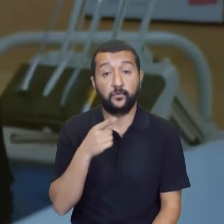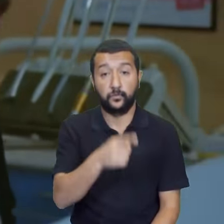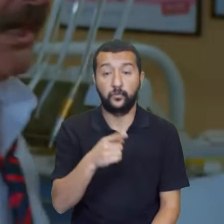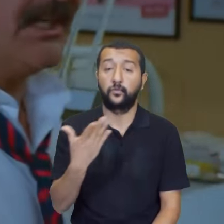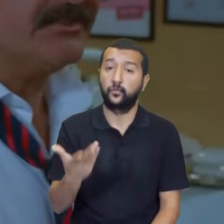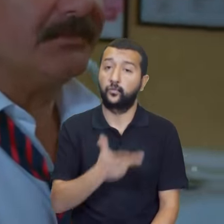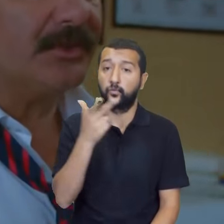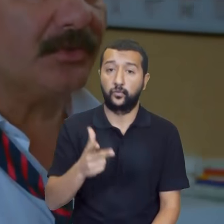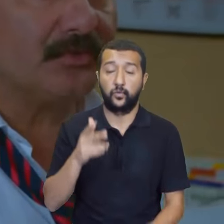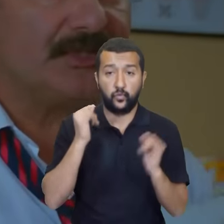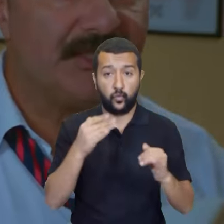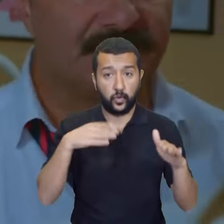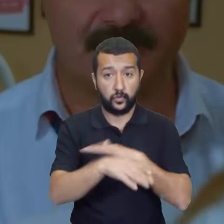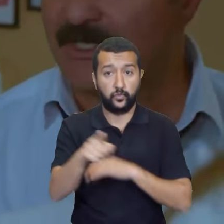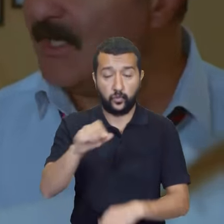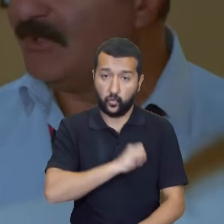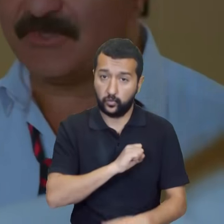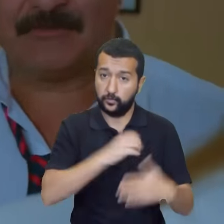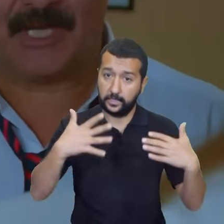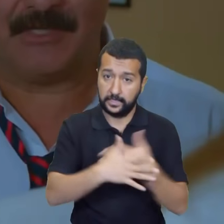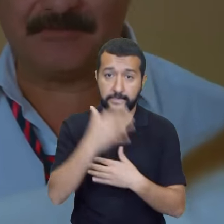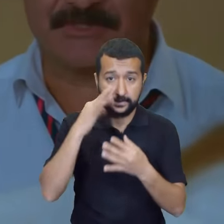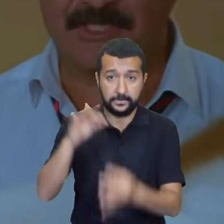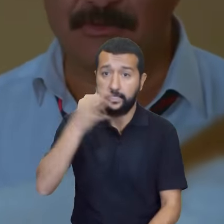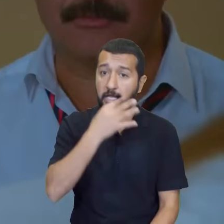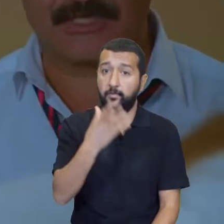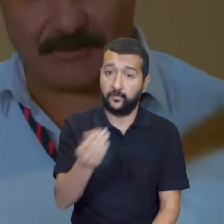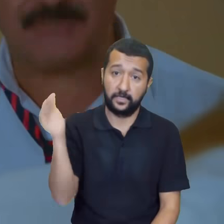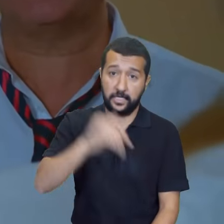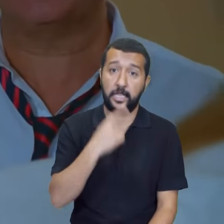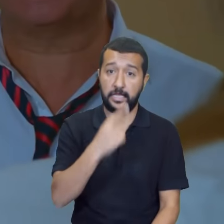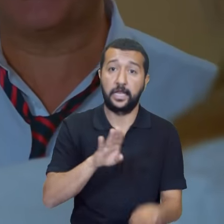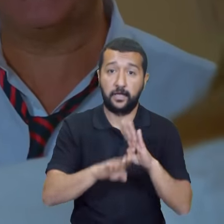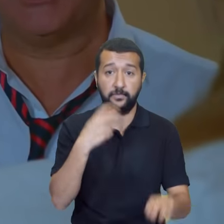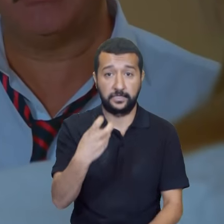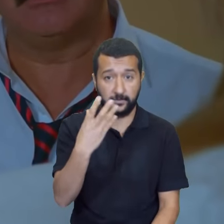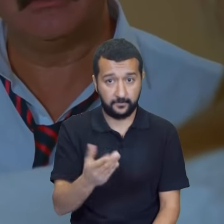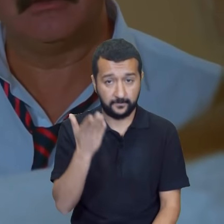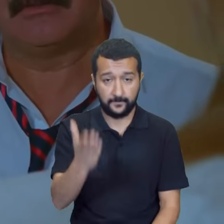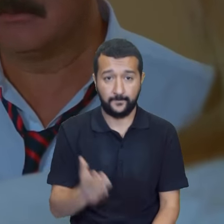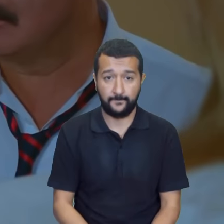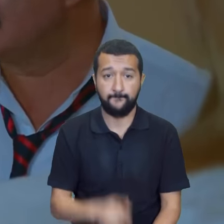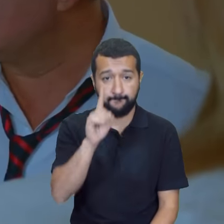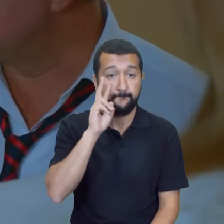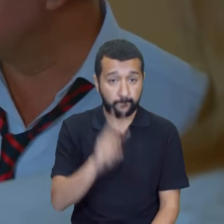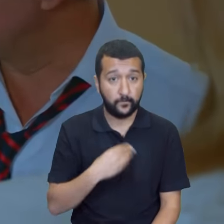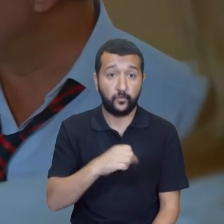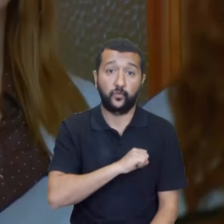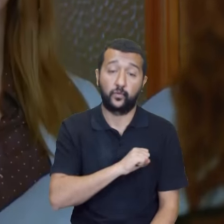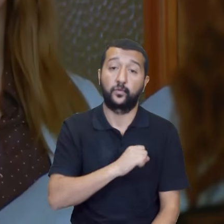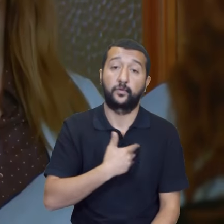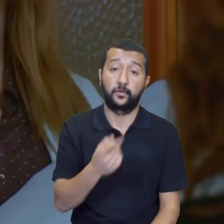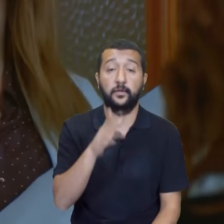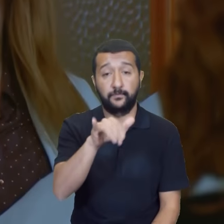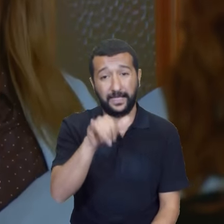Ya biçim ya, hayalet gibi giriyorsun gece yarısı. İnsan bir haber verir, geliyorum der, kapıyı tıklatır falan ya. Vallahi ben de çok